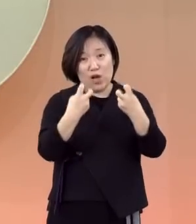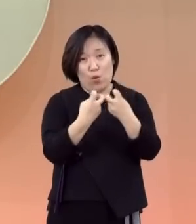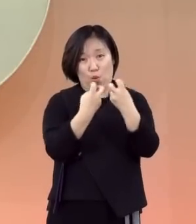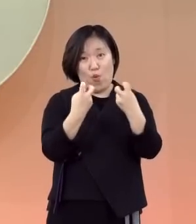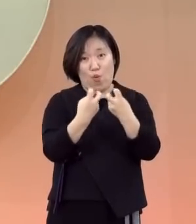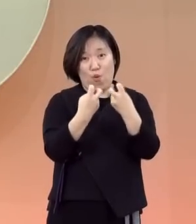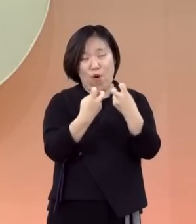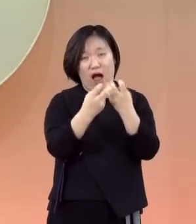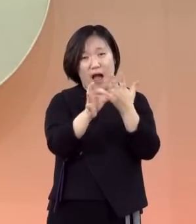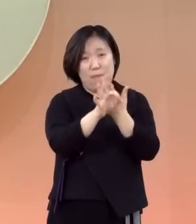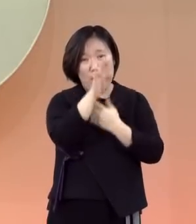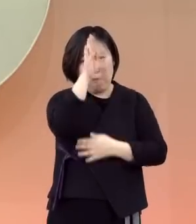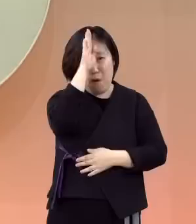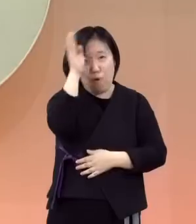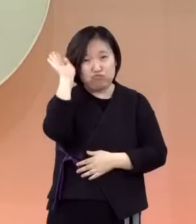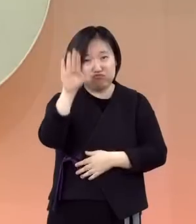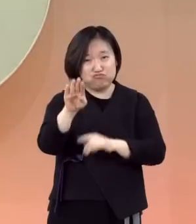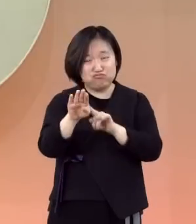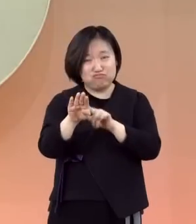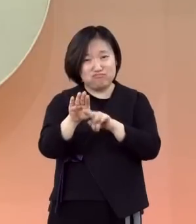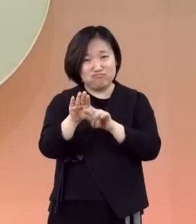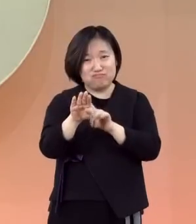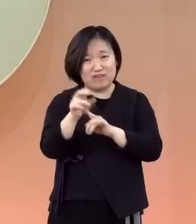큰교통사고를당한지인도있습니다.사고전에는건강했음에도